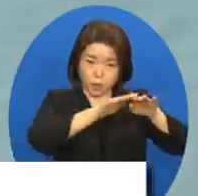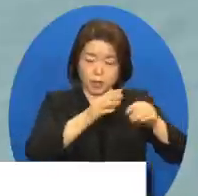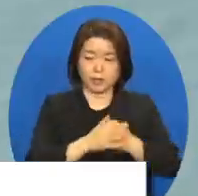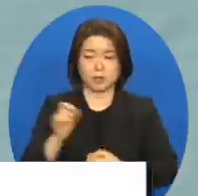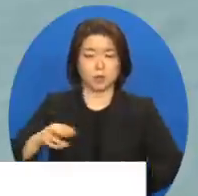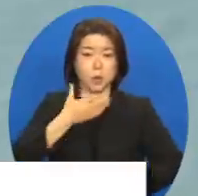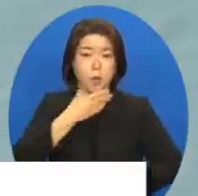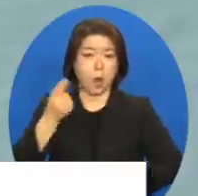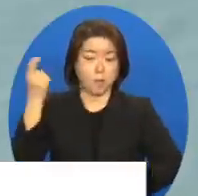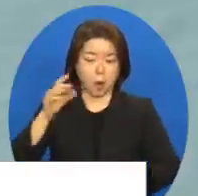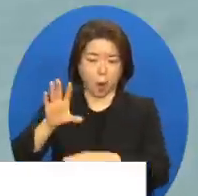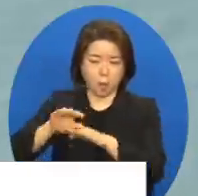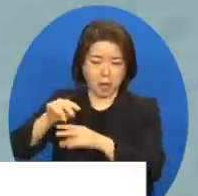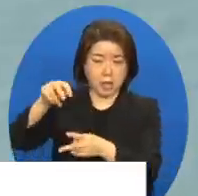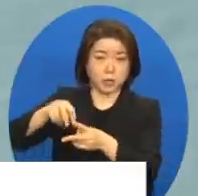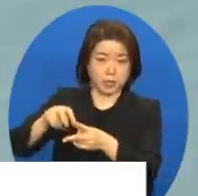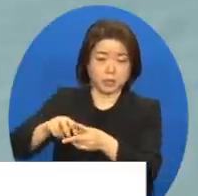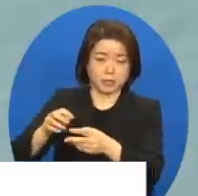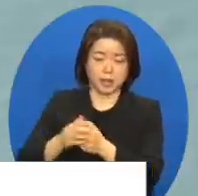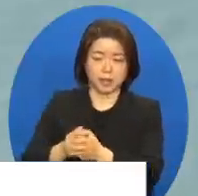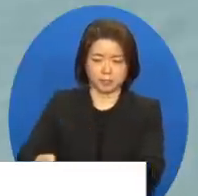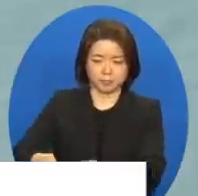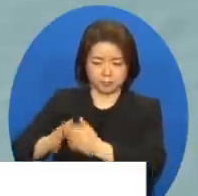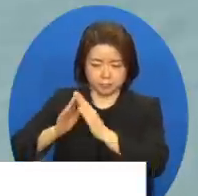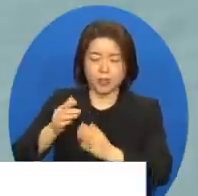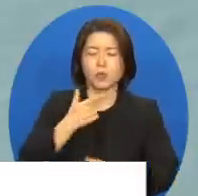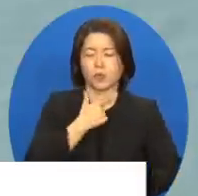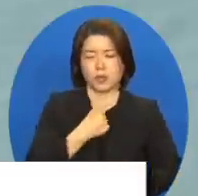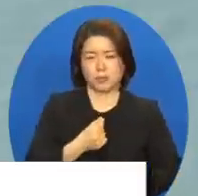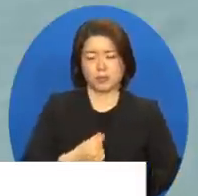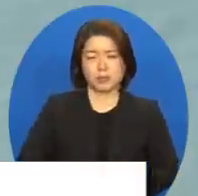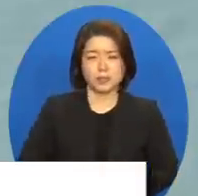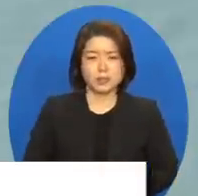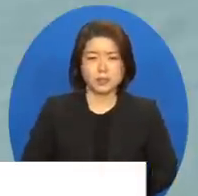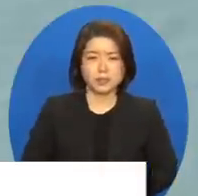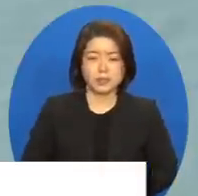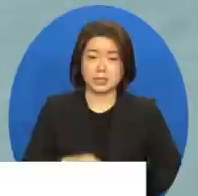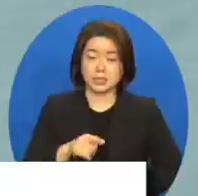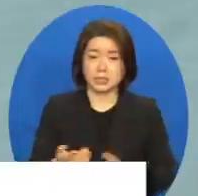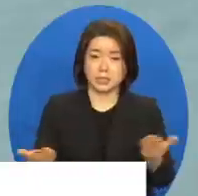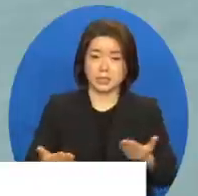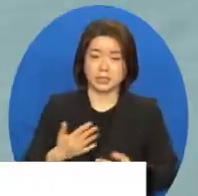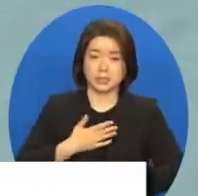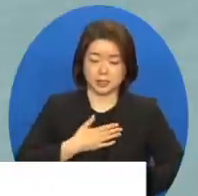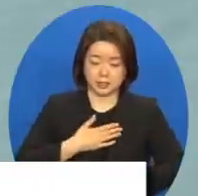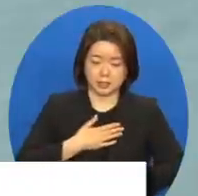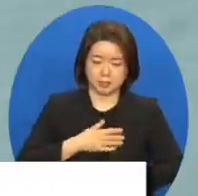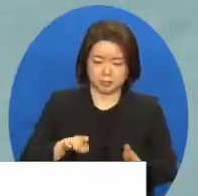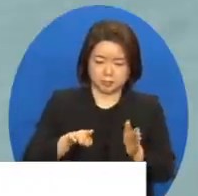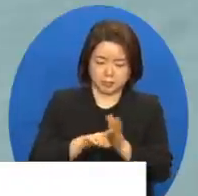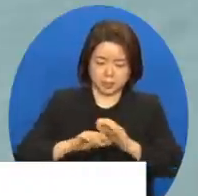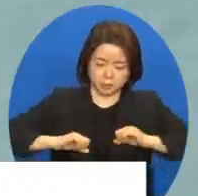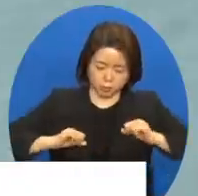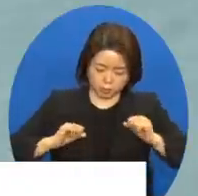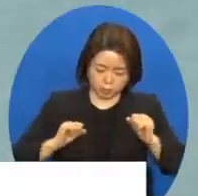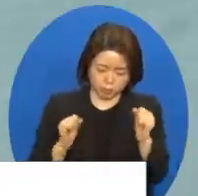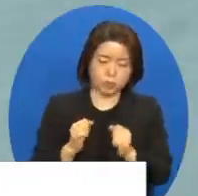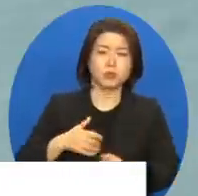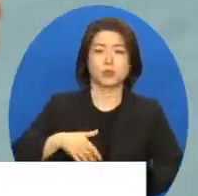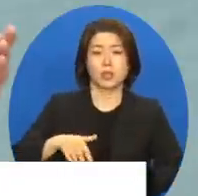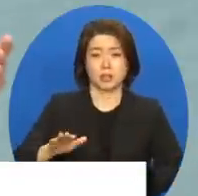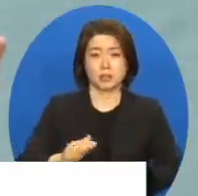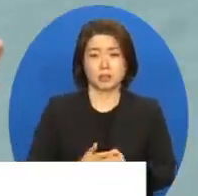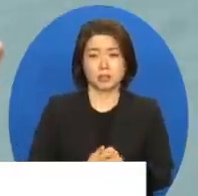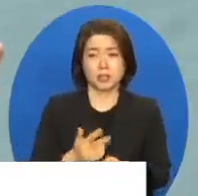복음 방송센터를 짓기를 원합니다. 이 일을 우리가 믿음으로 순종해 갑니다.